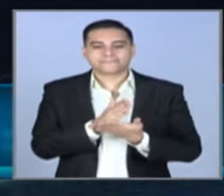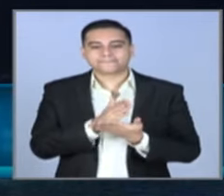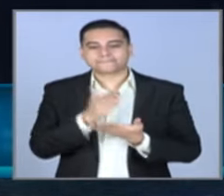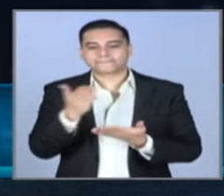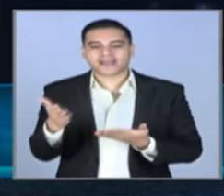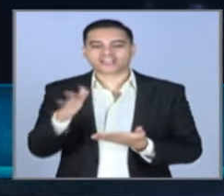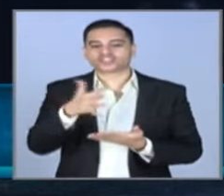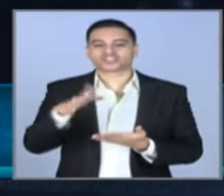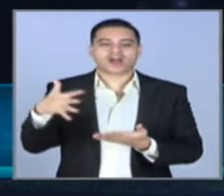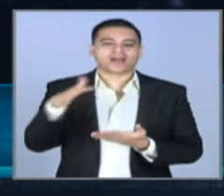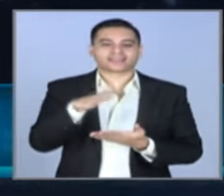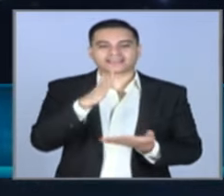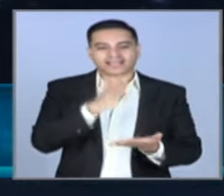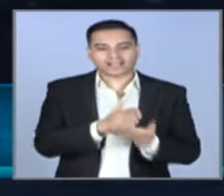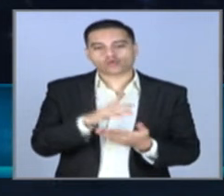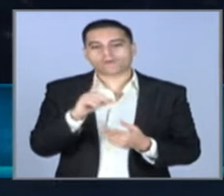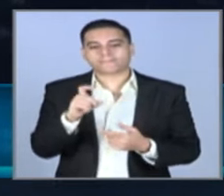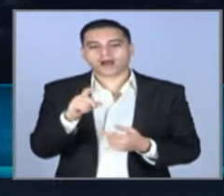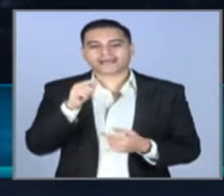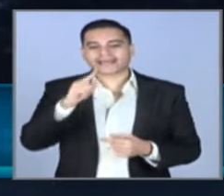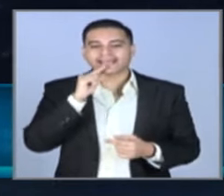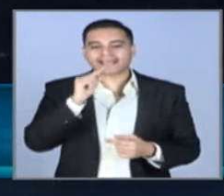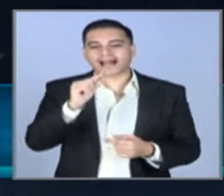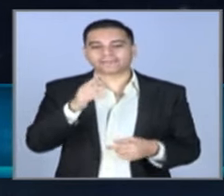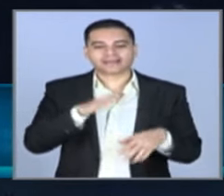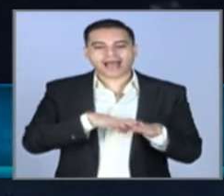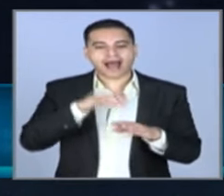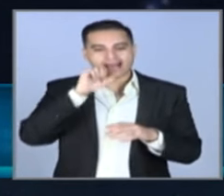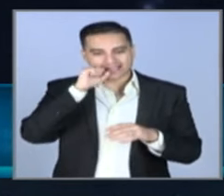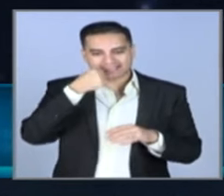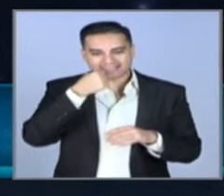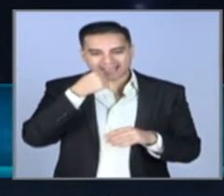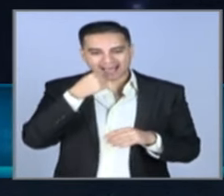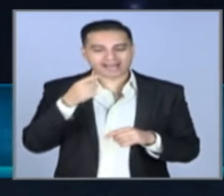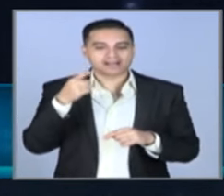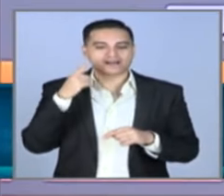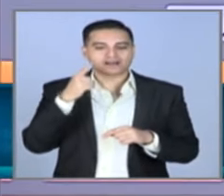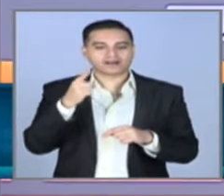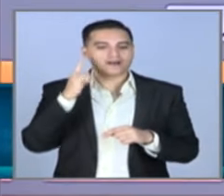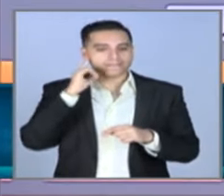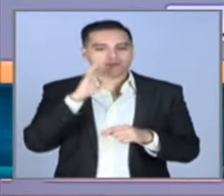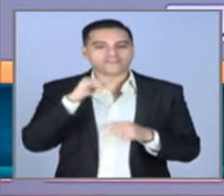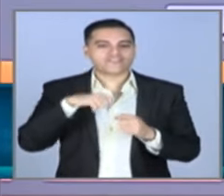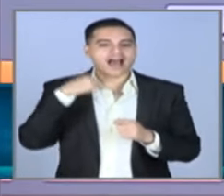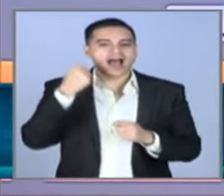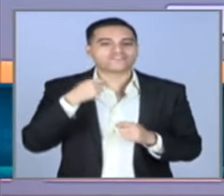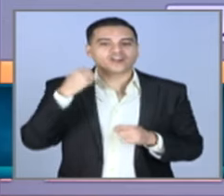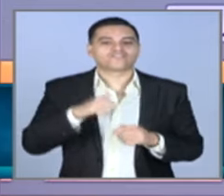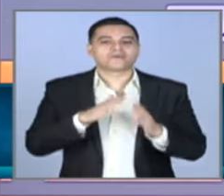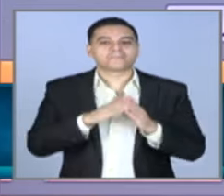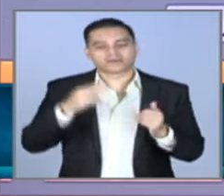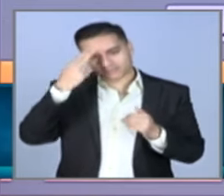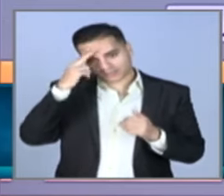أغنية بين شطين ومية هي كلمة السر لتنفيذ عملية بأحد الأفلام